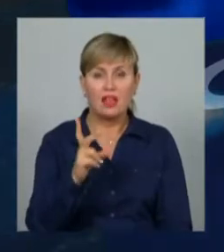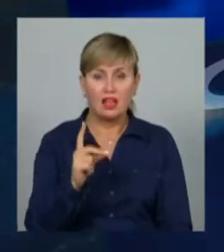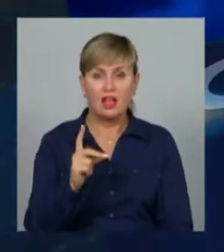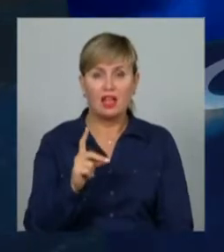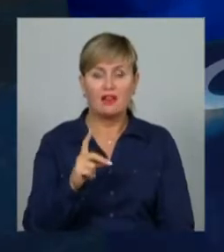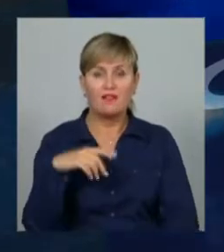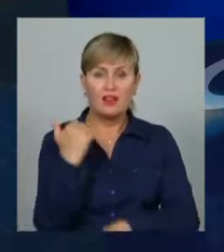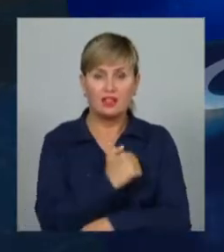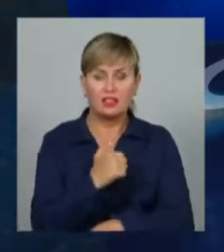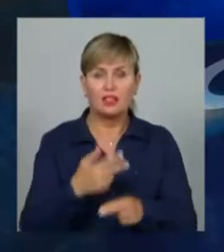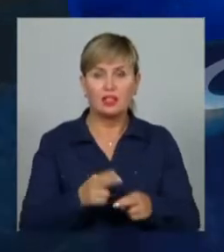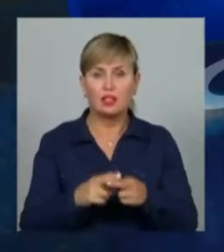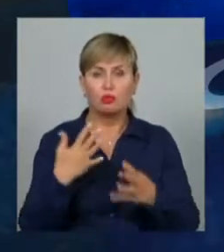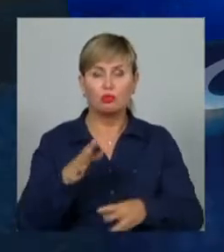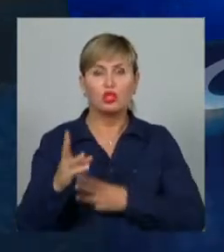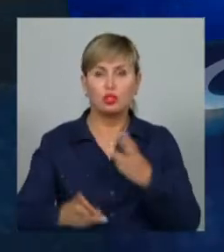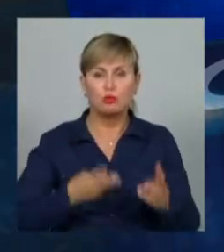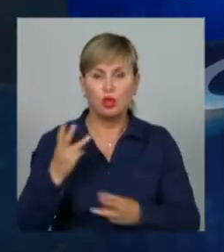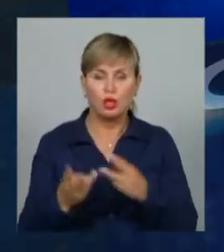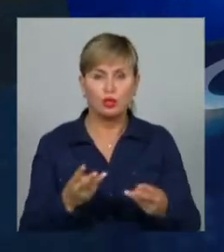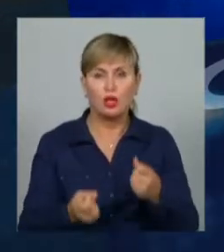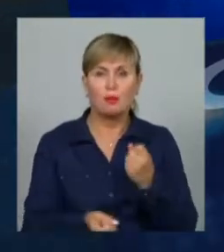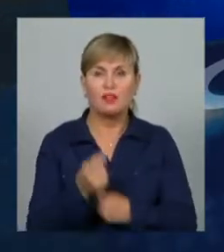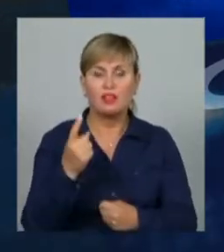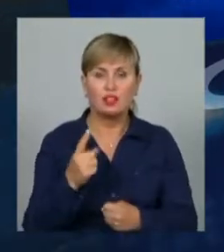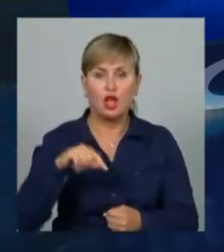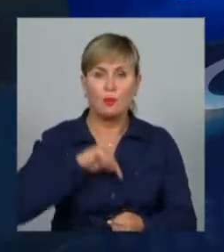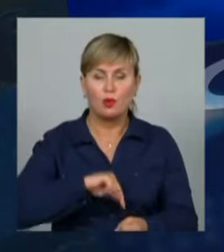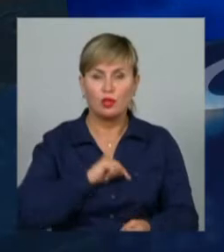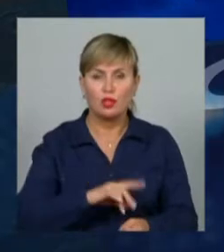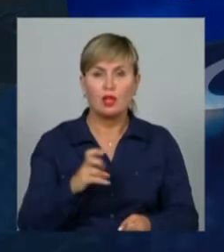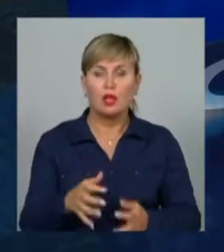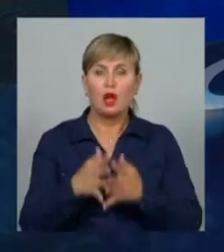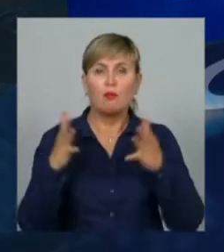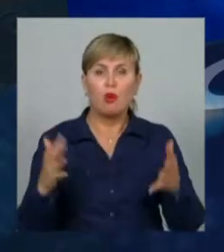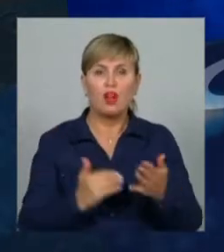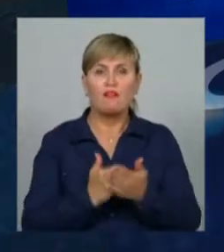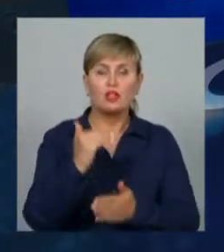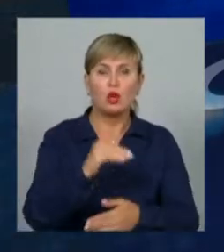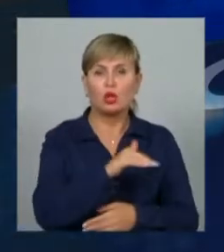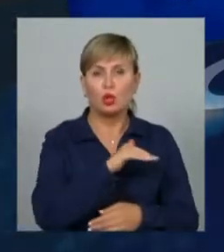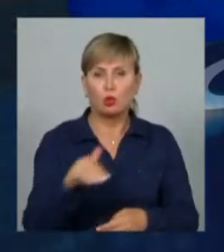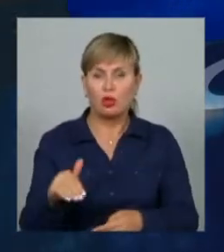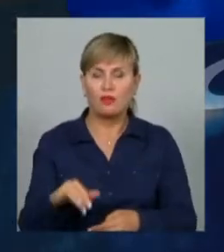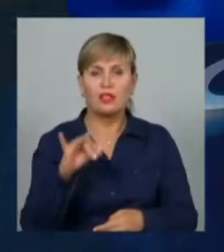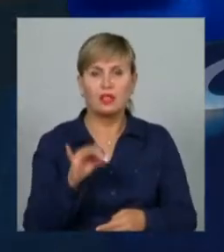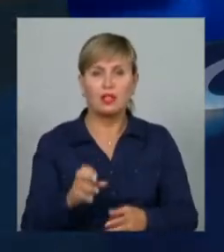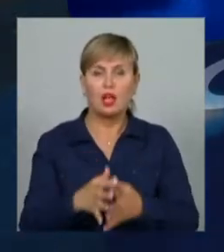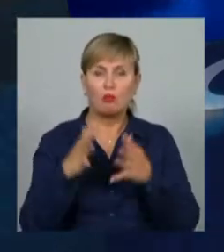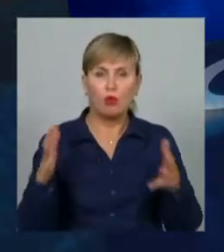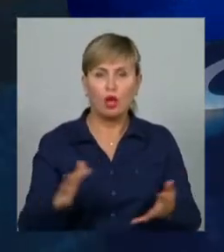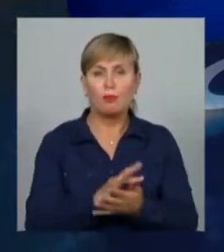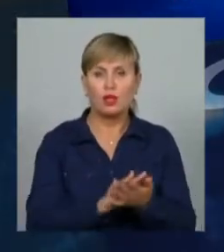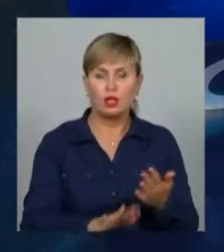это уже идет стимуляция появившегося иммунитета на более высокий уровень и на более